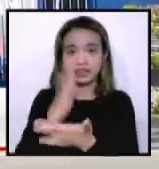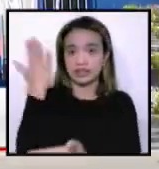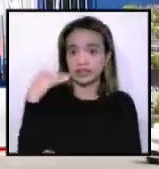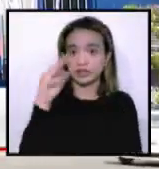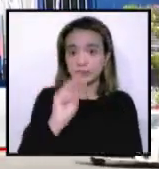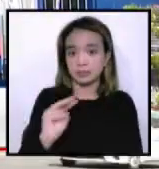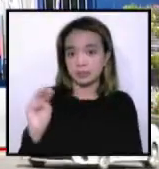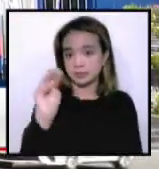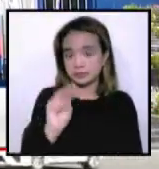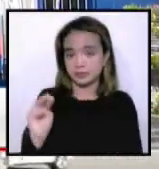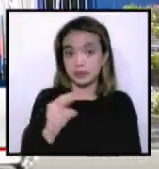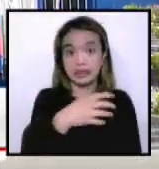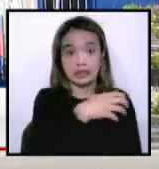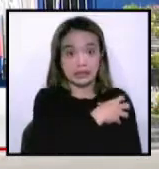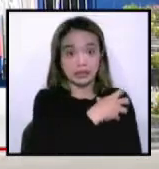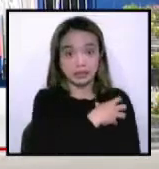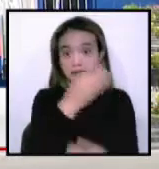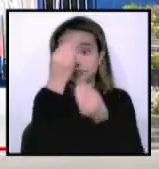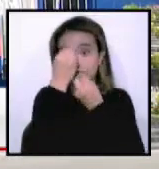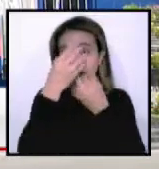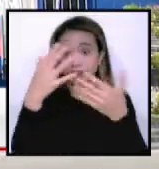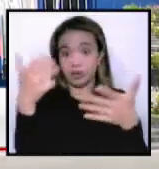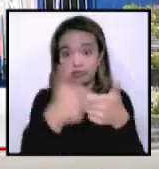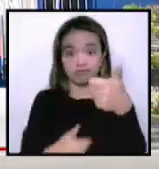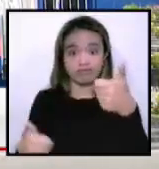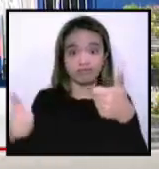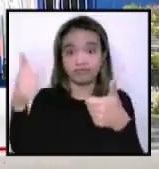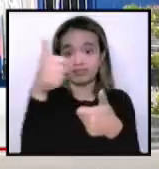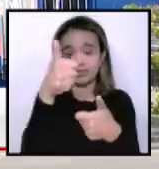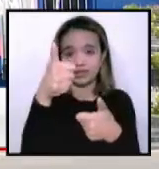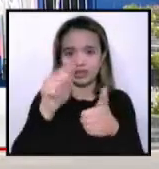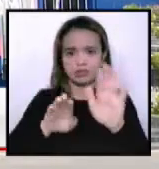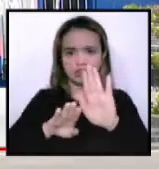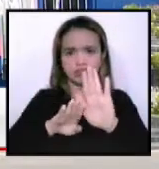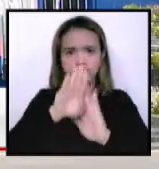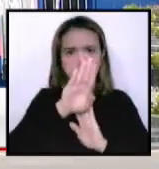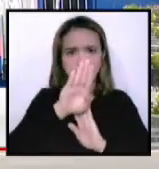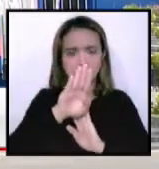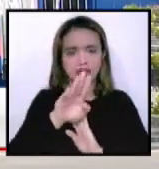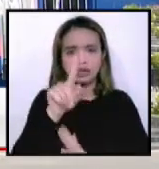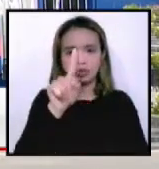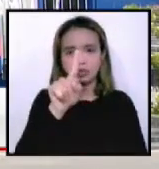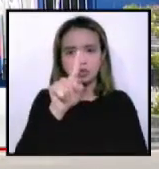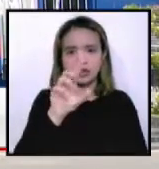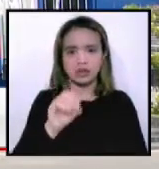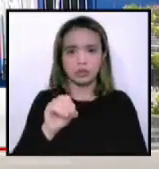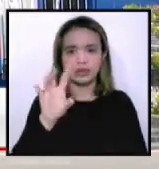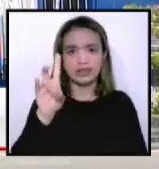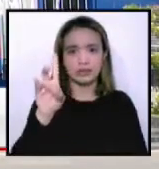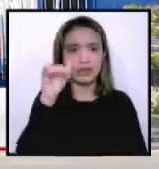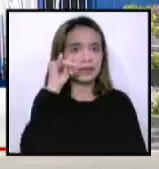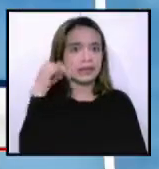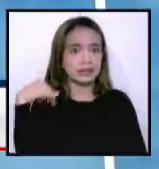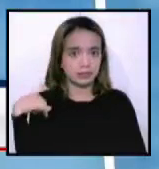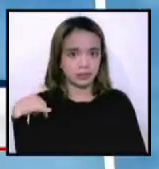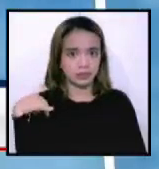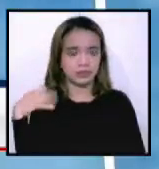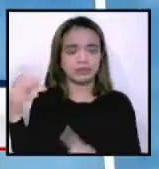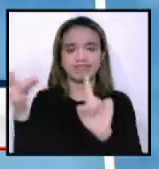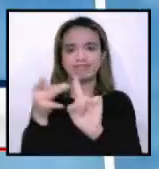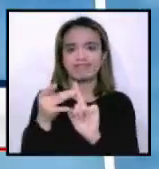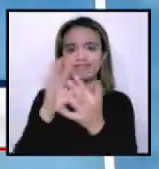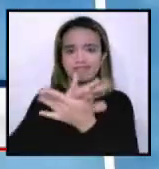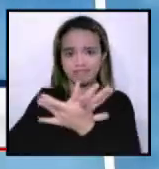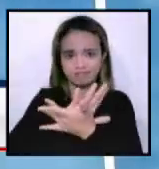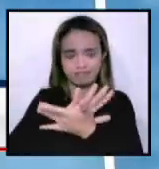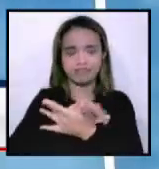ng PNP sa kanilang hanay, biglang taas ito sa 107 cases kahapon, 107 cases.